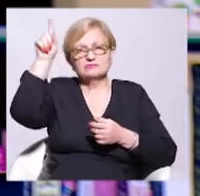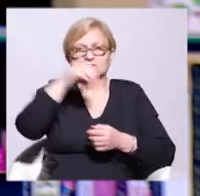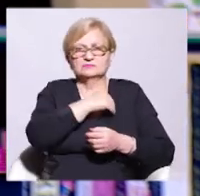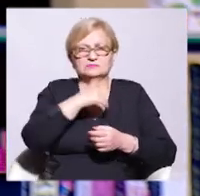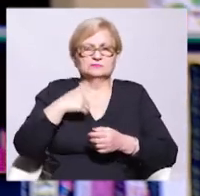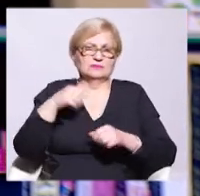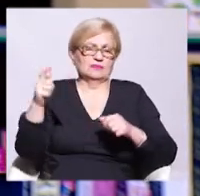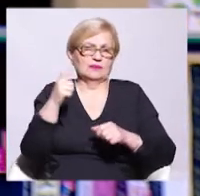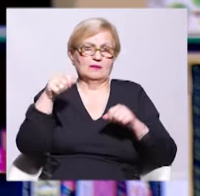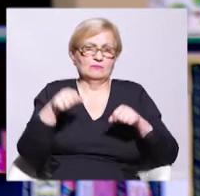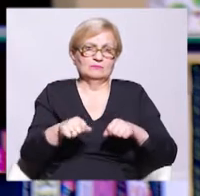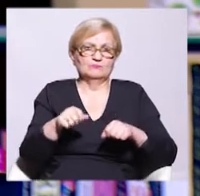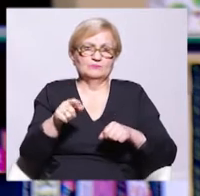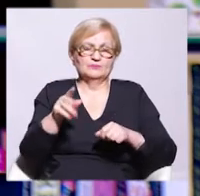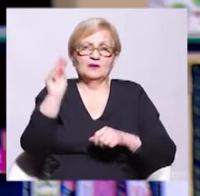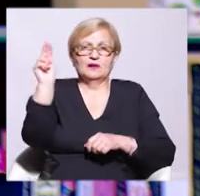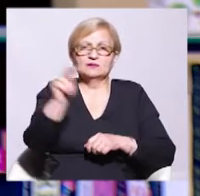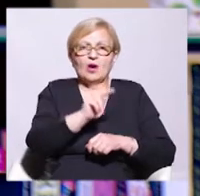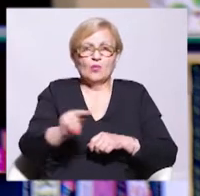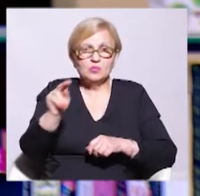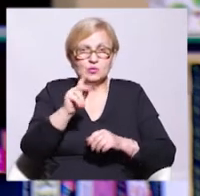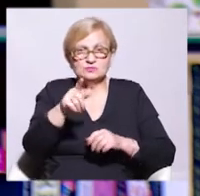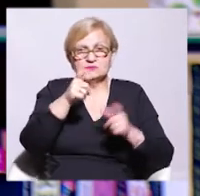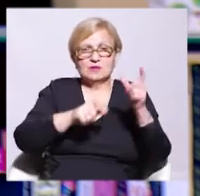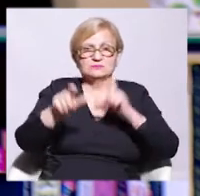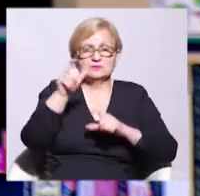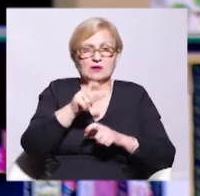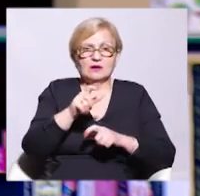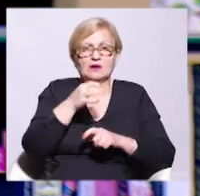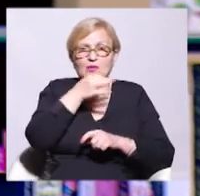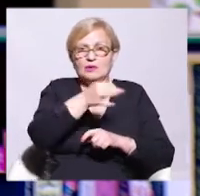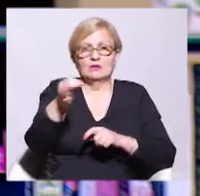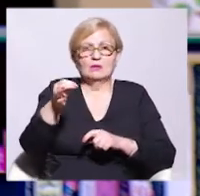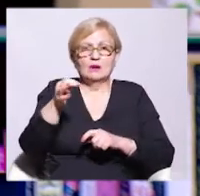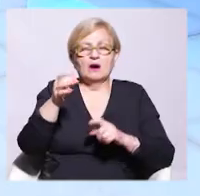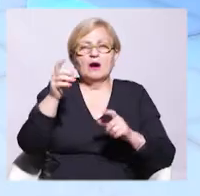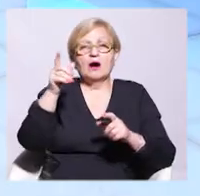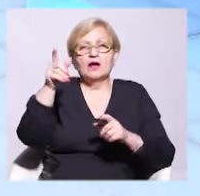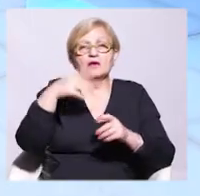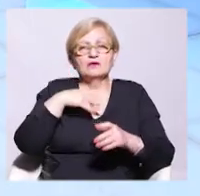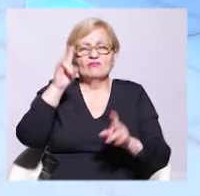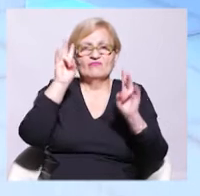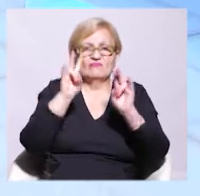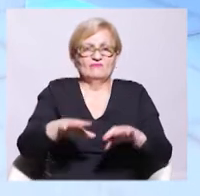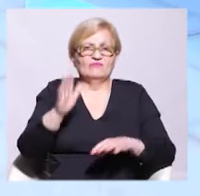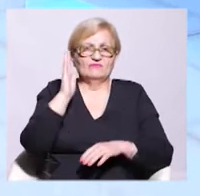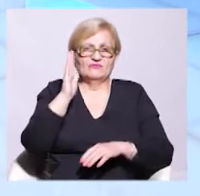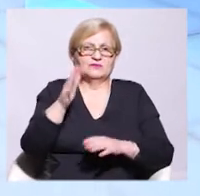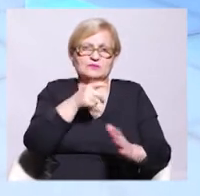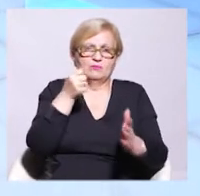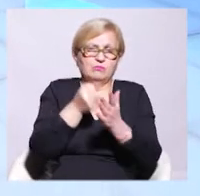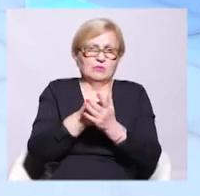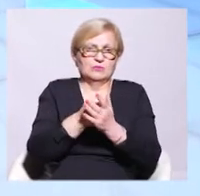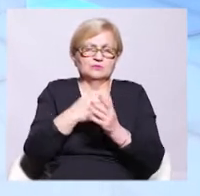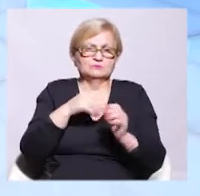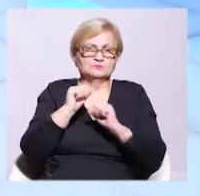ხდებოდა. დაულოცავს ეს მთა და უთქვამს ქვეყნიერების აღსასრულამდე ვიქნები, ამ